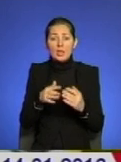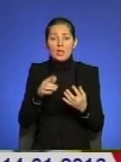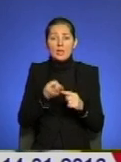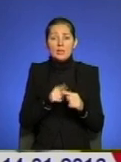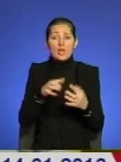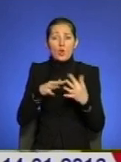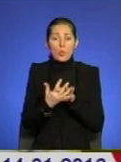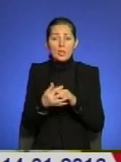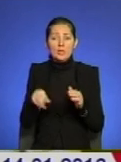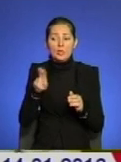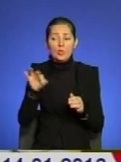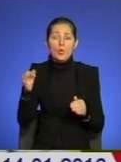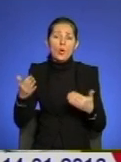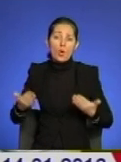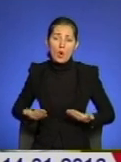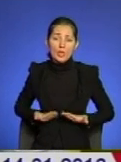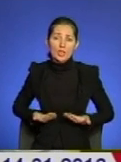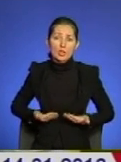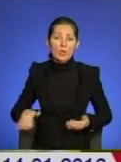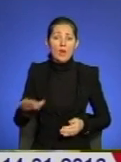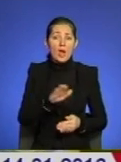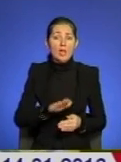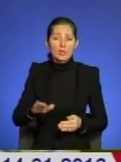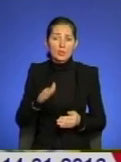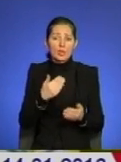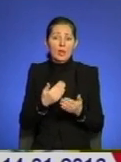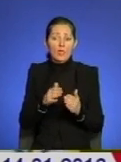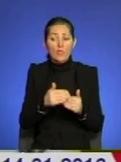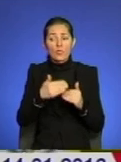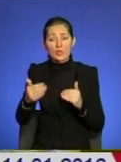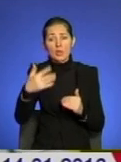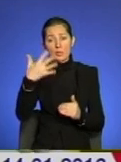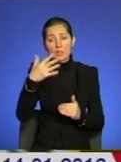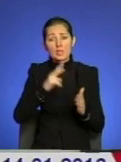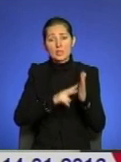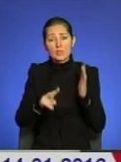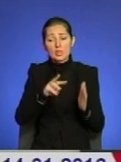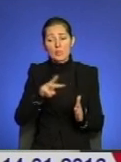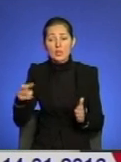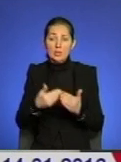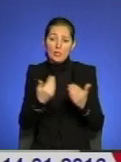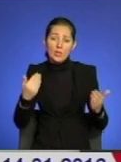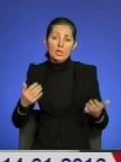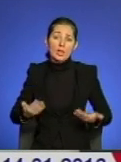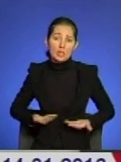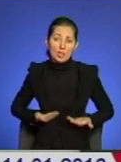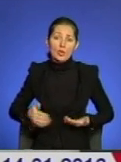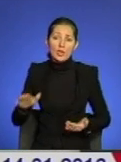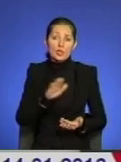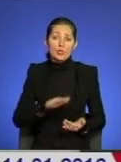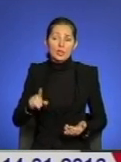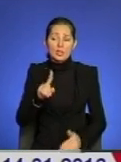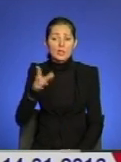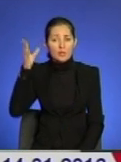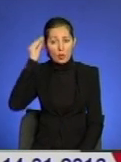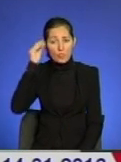до житлової зони. Зокрема, в межах 50-70 метрів від житлової зони. І з урахуванням